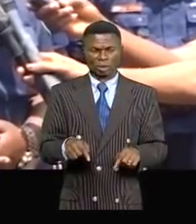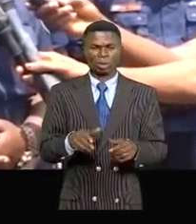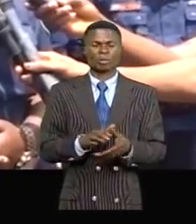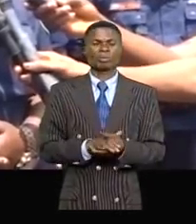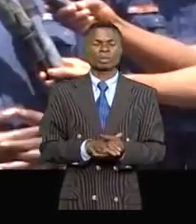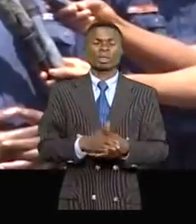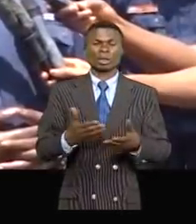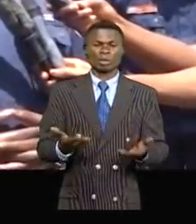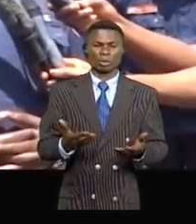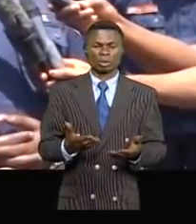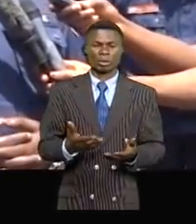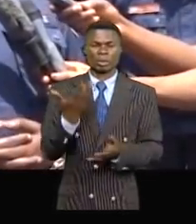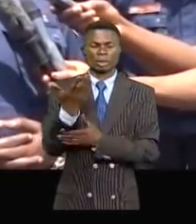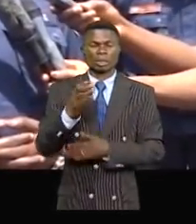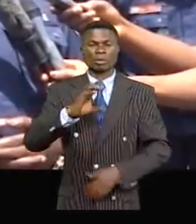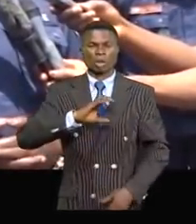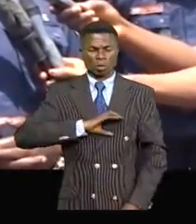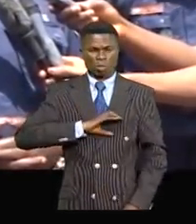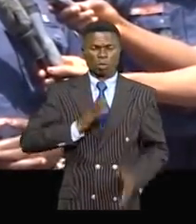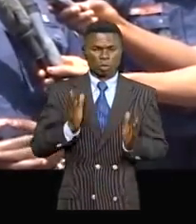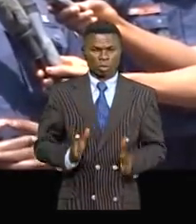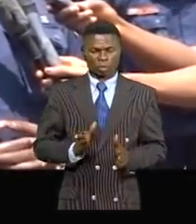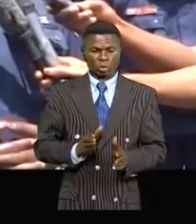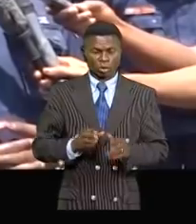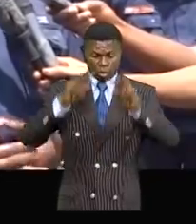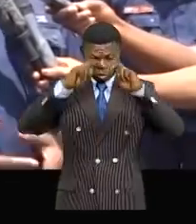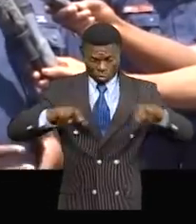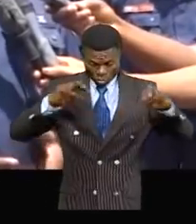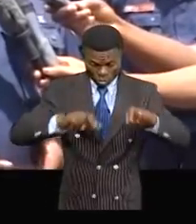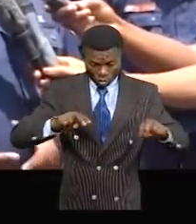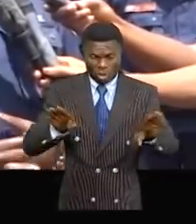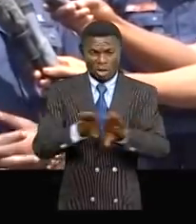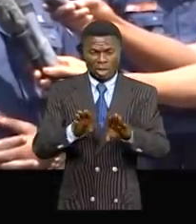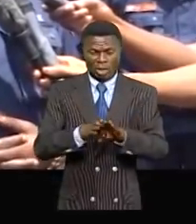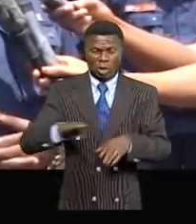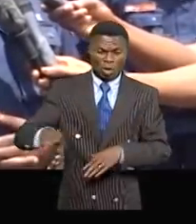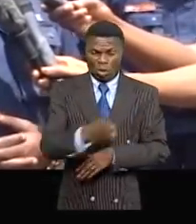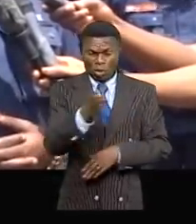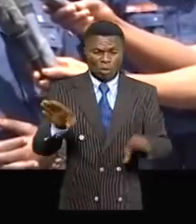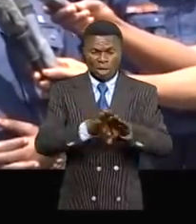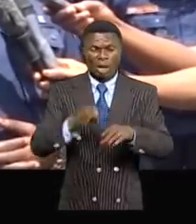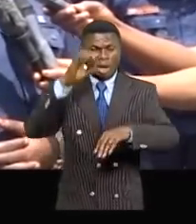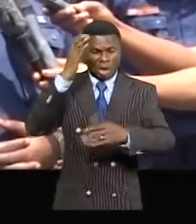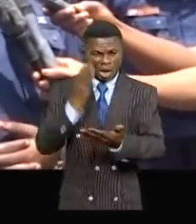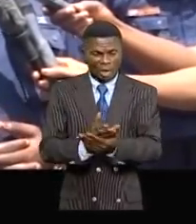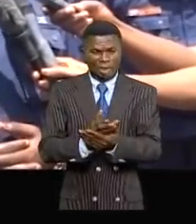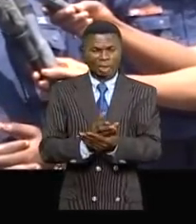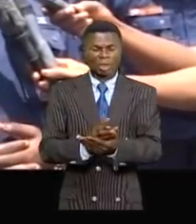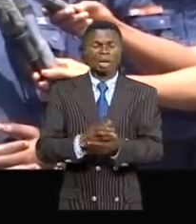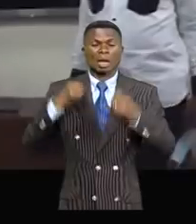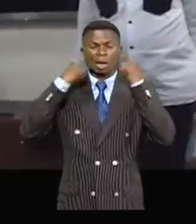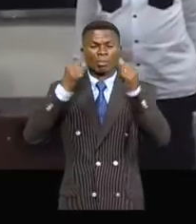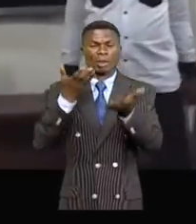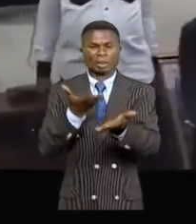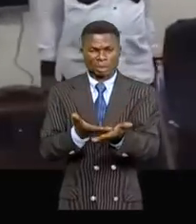de notre pays. Je demande à la police de faire la patrouille pédestre. C'est la bonne patrouille pour mettre fin à cette